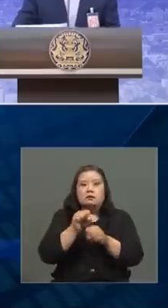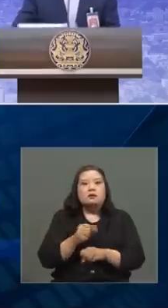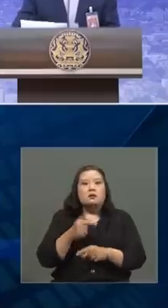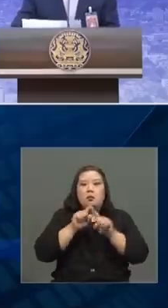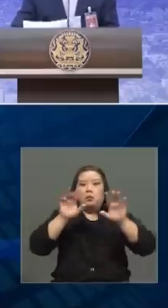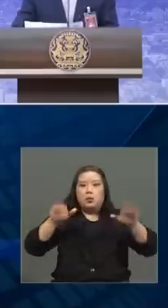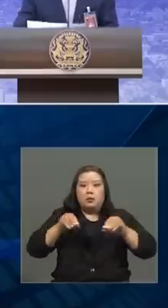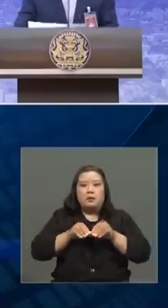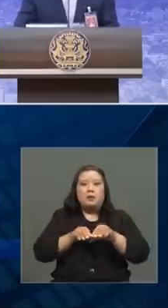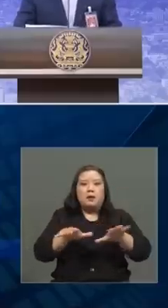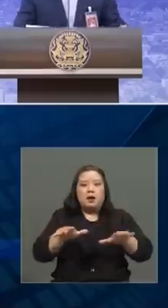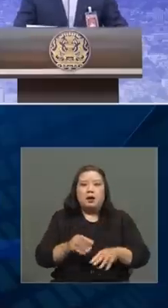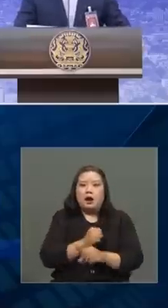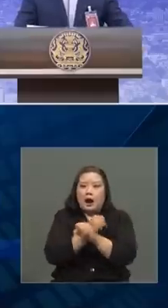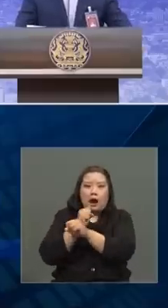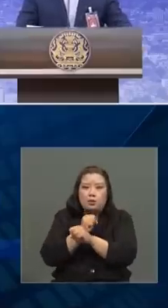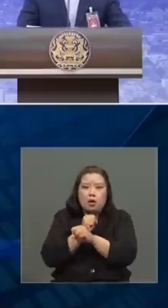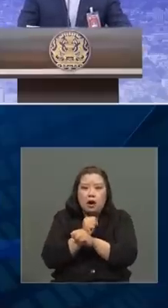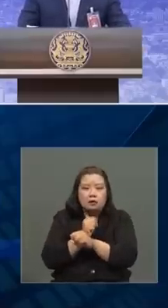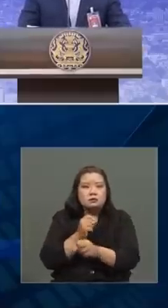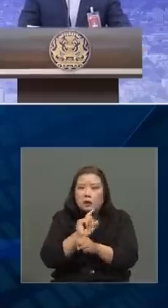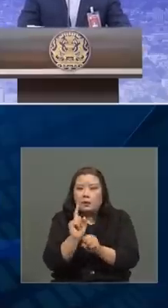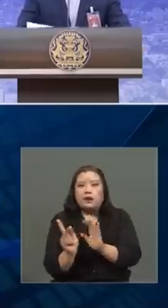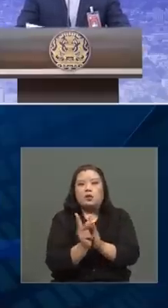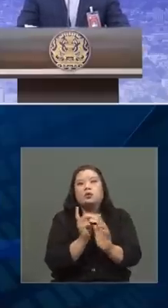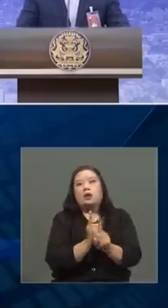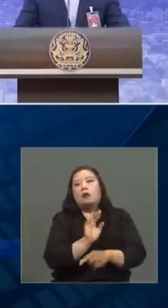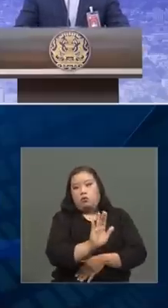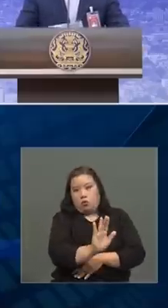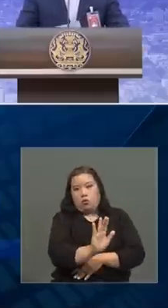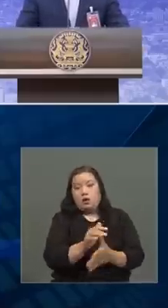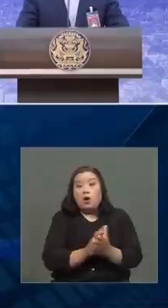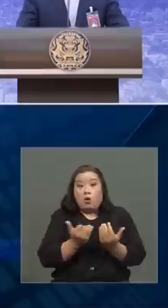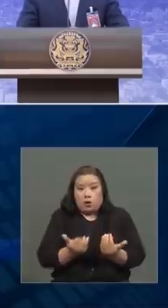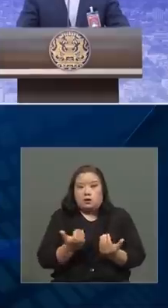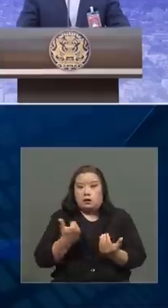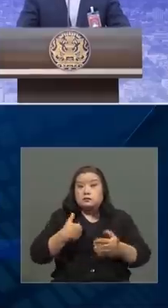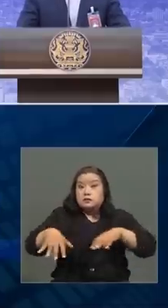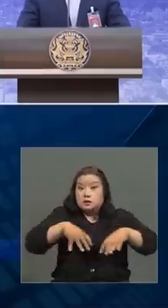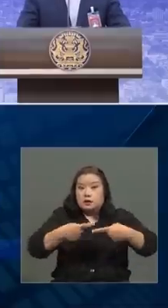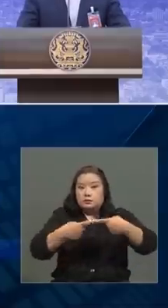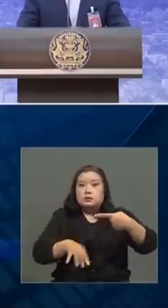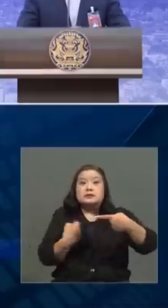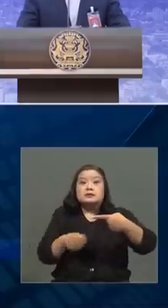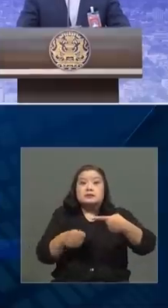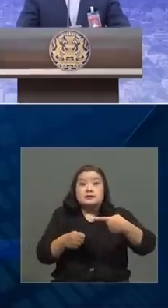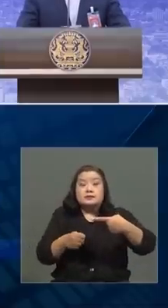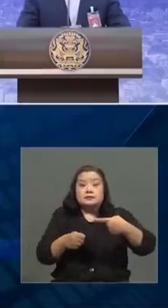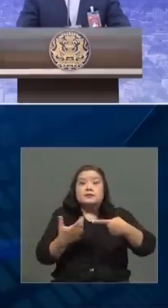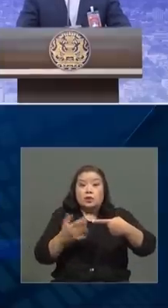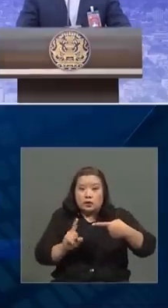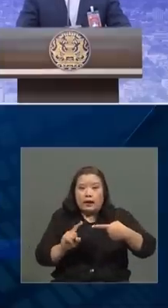รายจังหวัดออกมานะครับผมอยากจะให้ดูว่าเราเอา 10อันดับที่เกิดขึ้นเมื่อวานนี้ที่มี